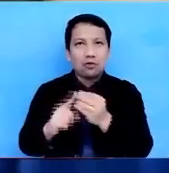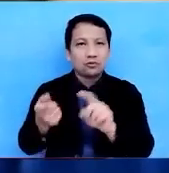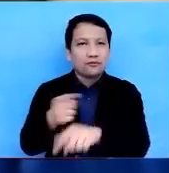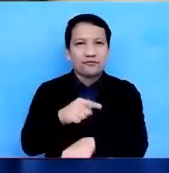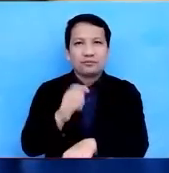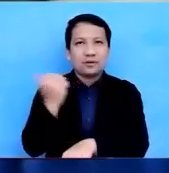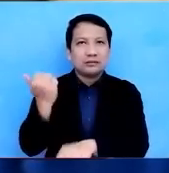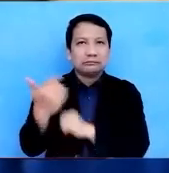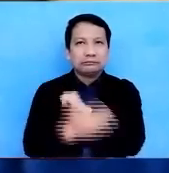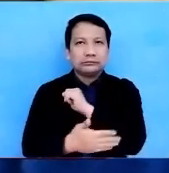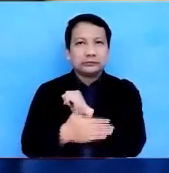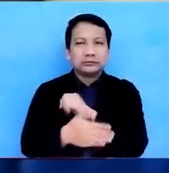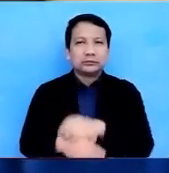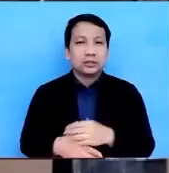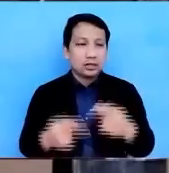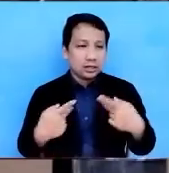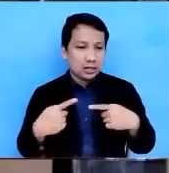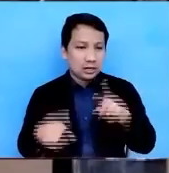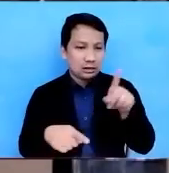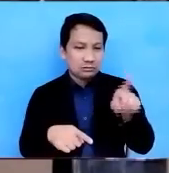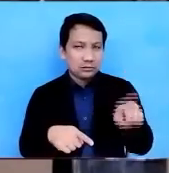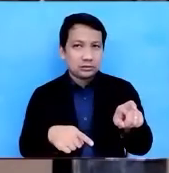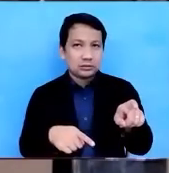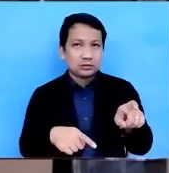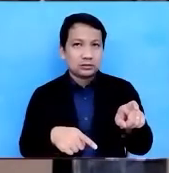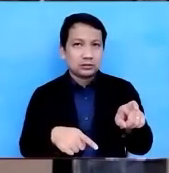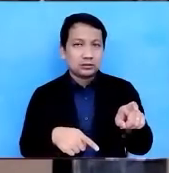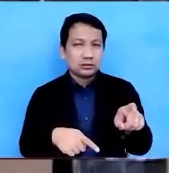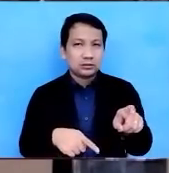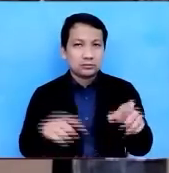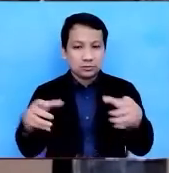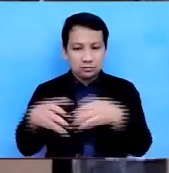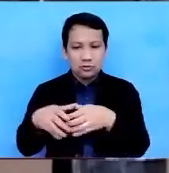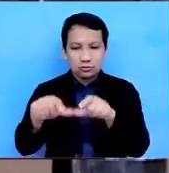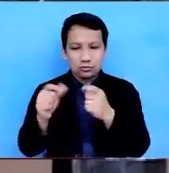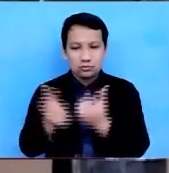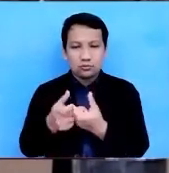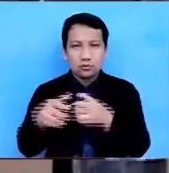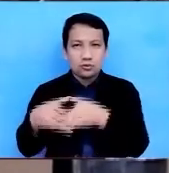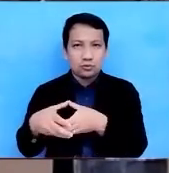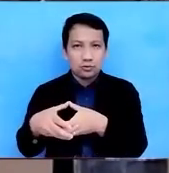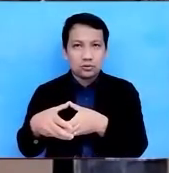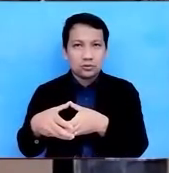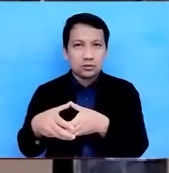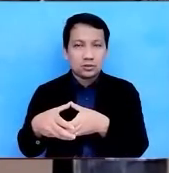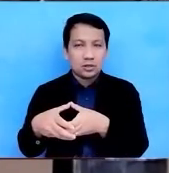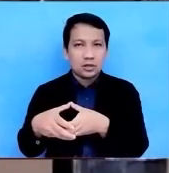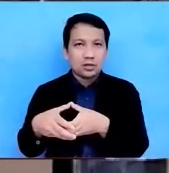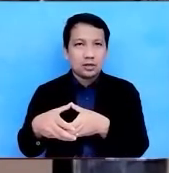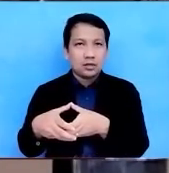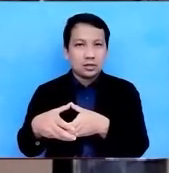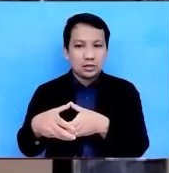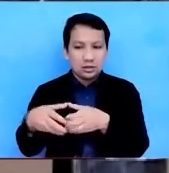bansa. Meron kami tinatawag po na Cybersecurity Bureau, Mr. Chair, inside the ICT, pero hindi po